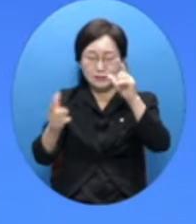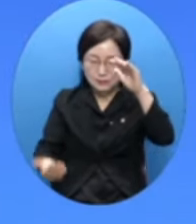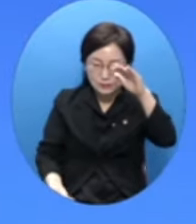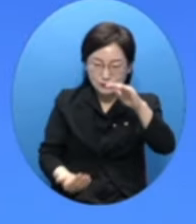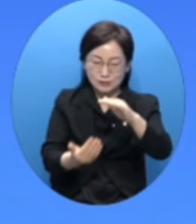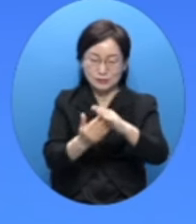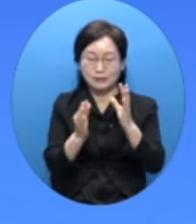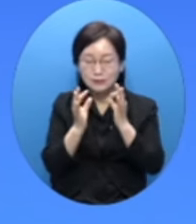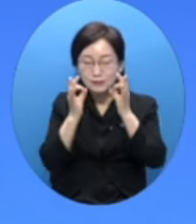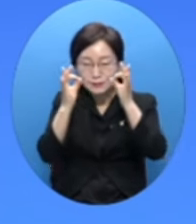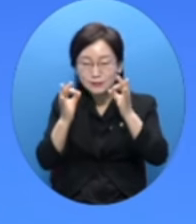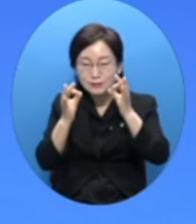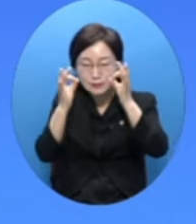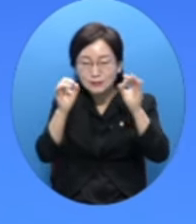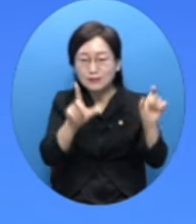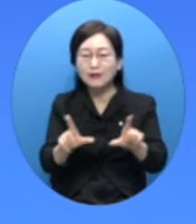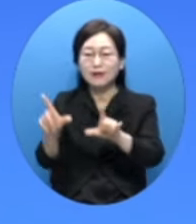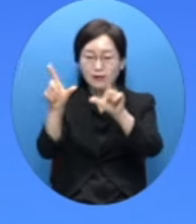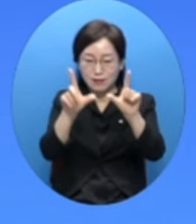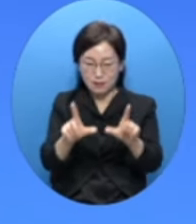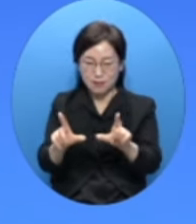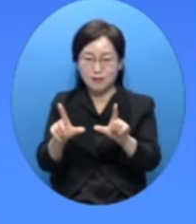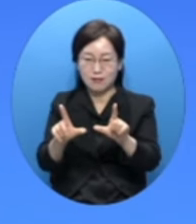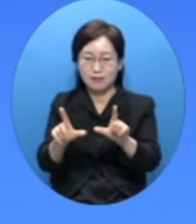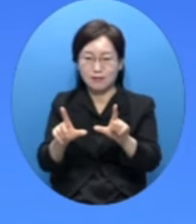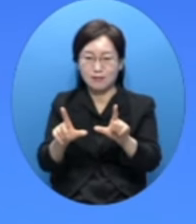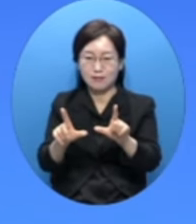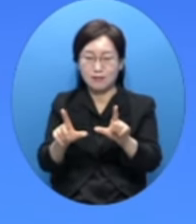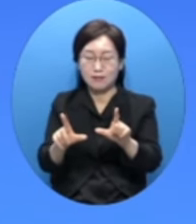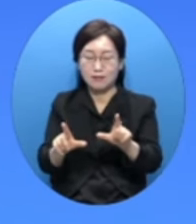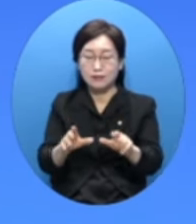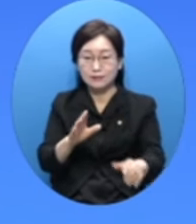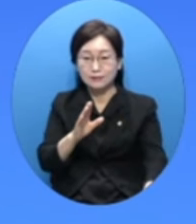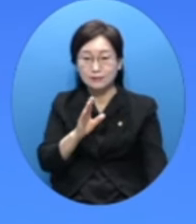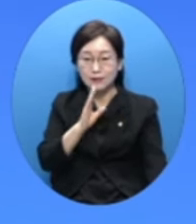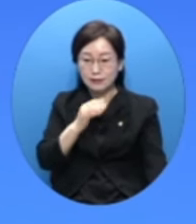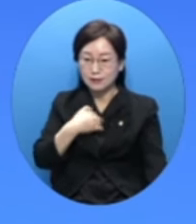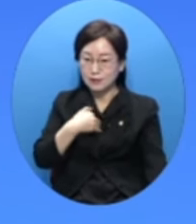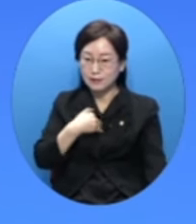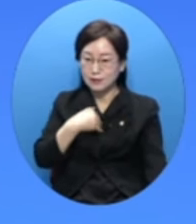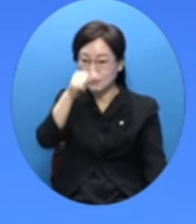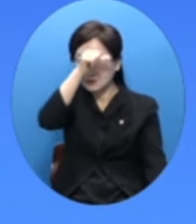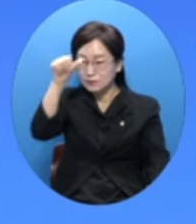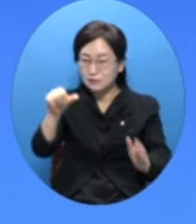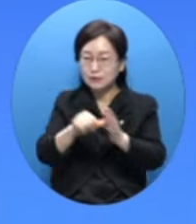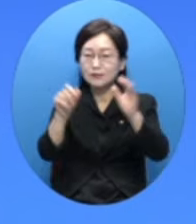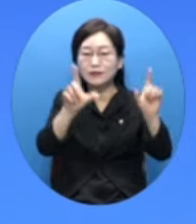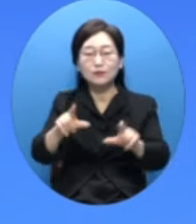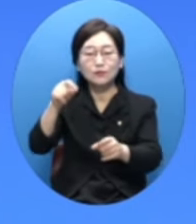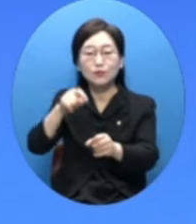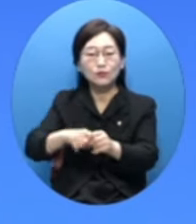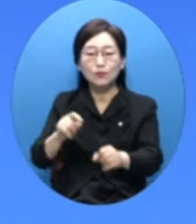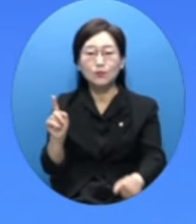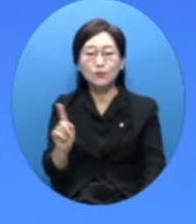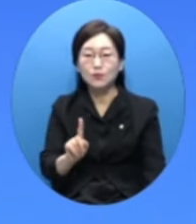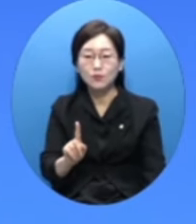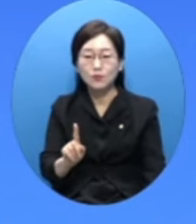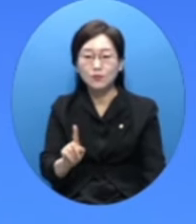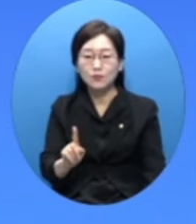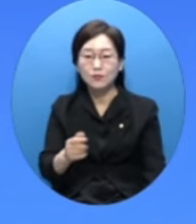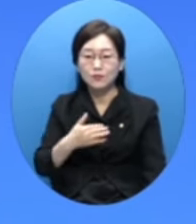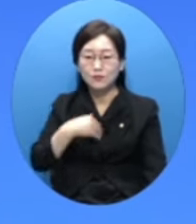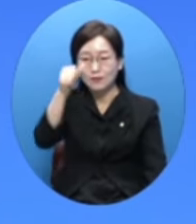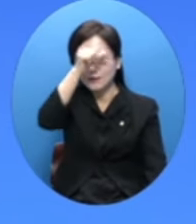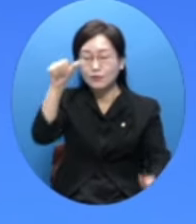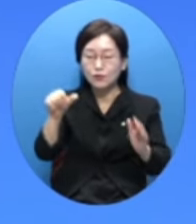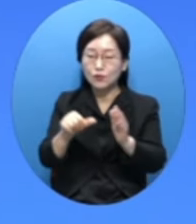다하는 삶을 살아가는 데 있습니다. 과연 내가 인생을 사는 목적이 무엇인가? 내가 일생